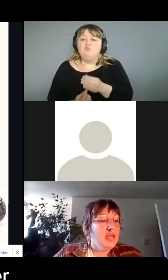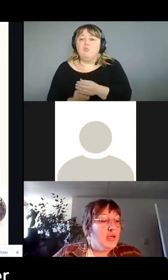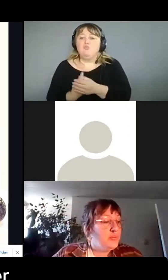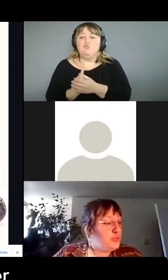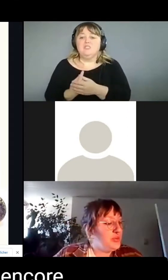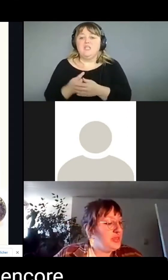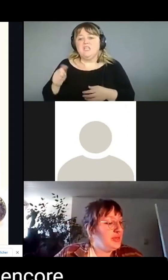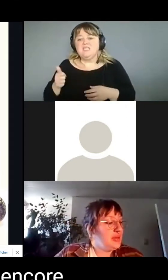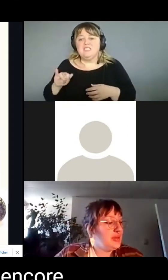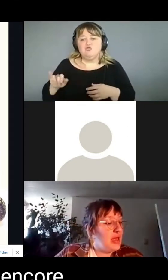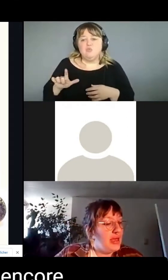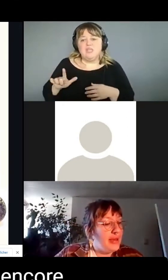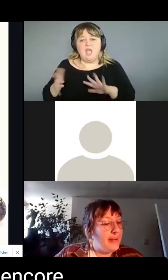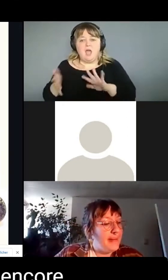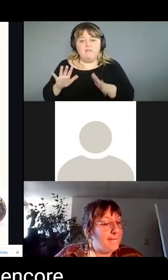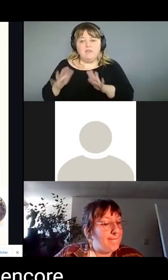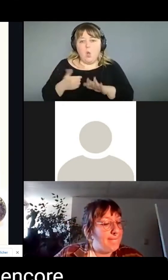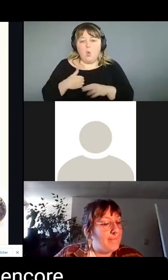juillet. Puis,